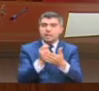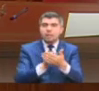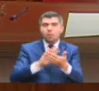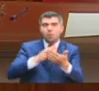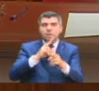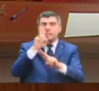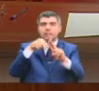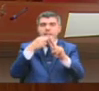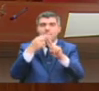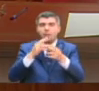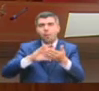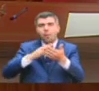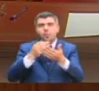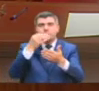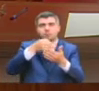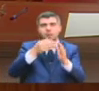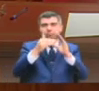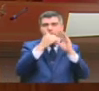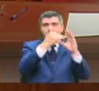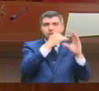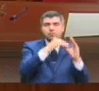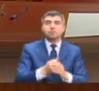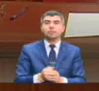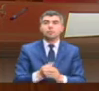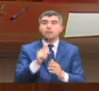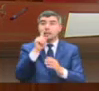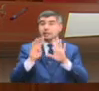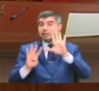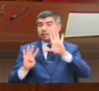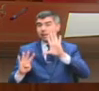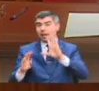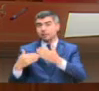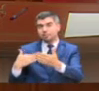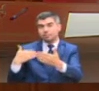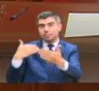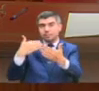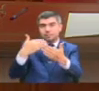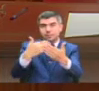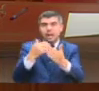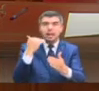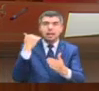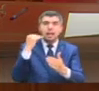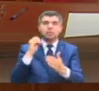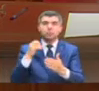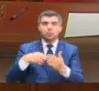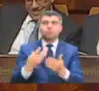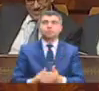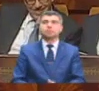والأجوبة الكتابية التي توصل بها مجلس النواب من 19 إلى 26 أبريل 2016 هي